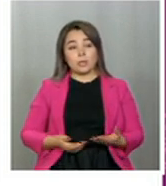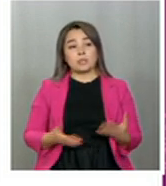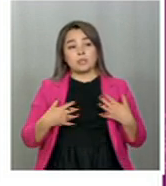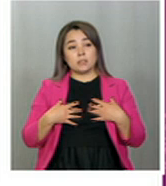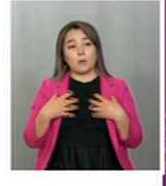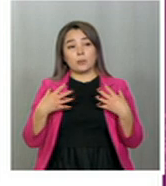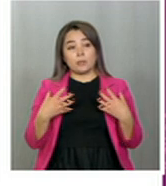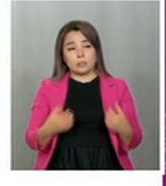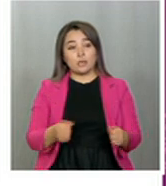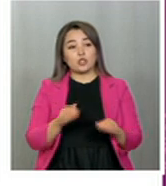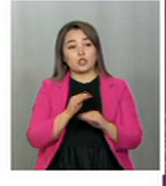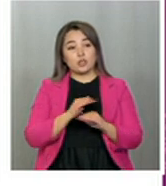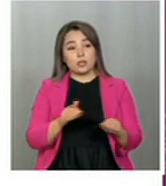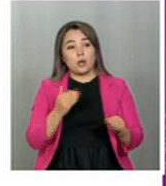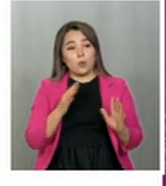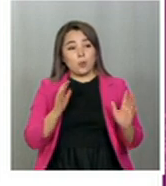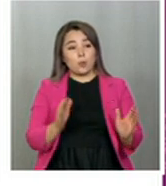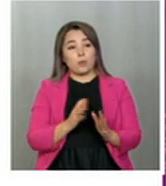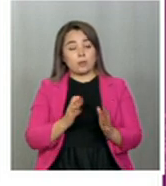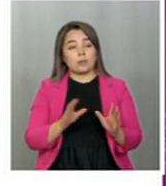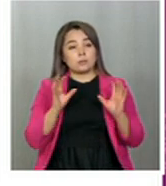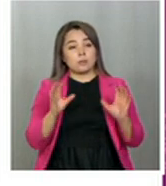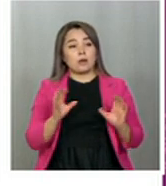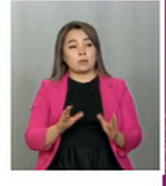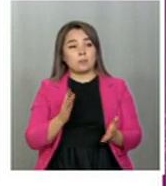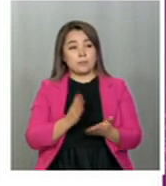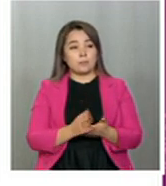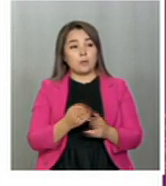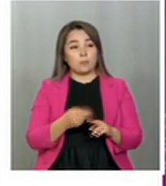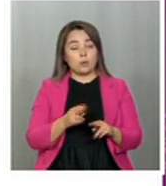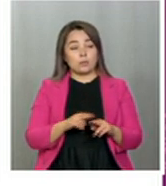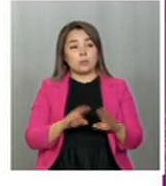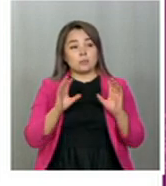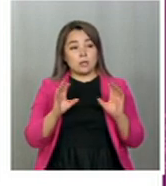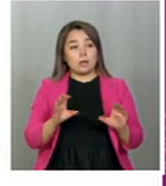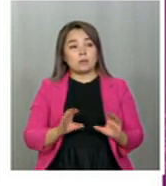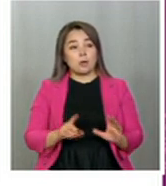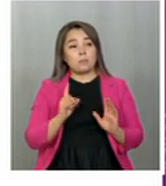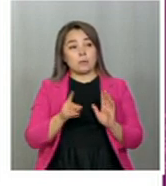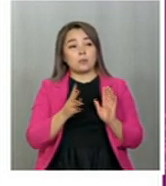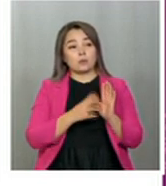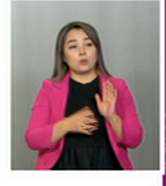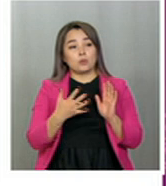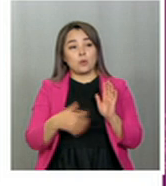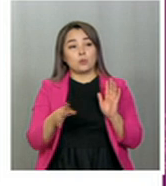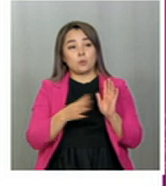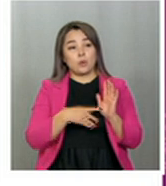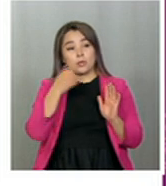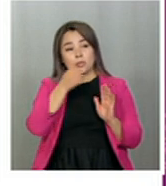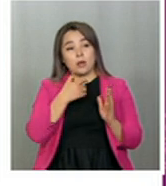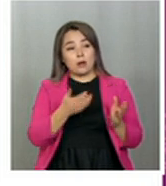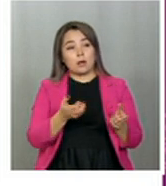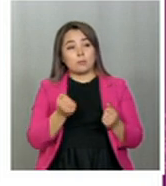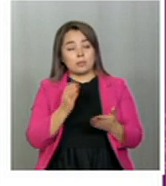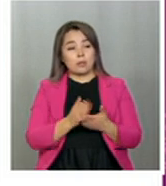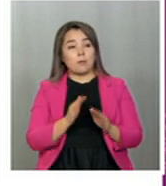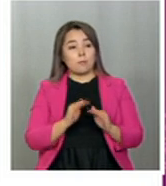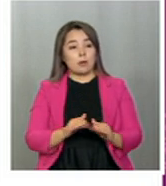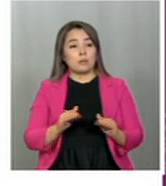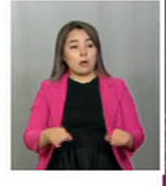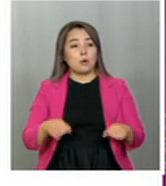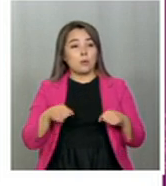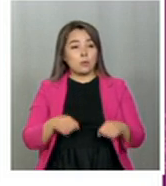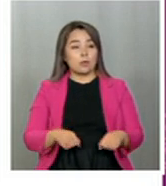денсаулығын, тыныштығын қорғайтын заң бар. Бұл заң 1959 жылы қабылданған бала